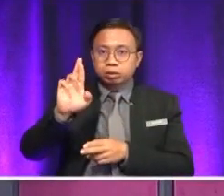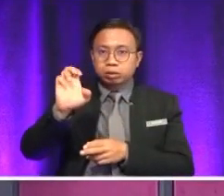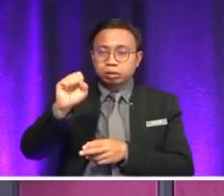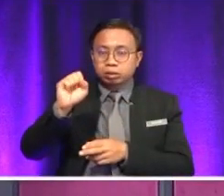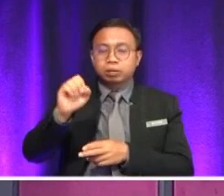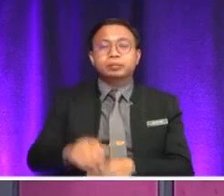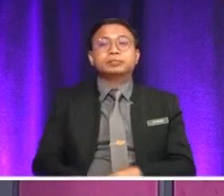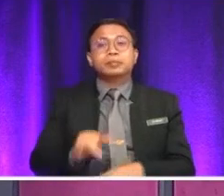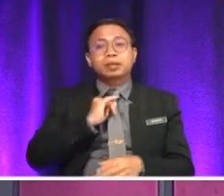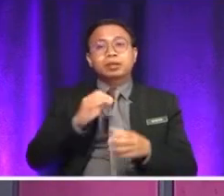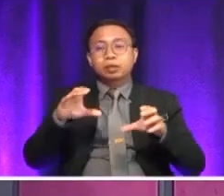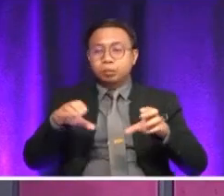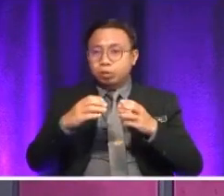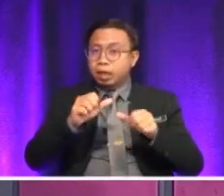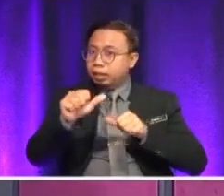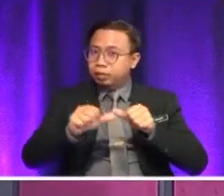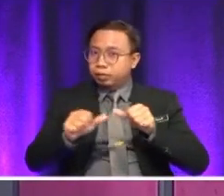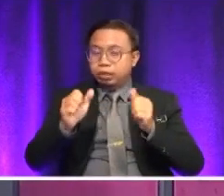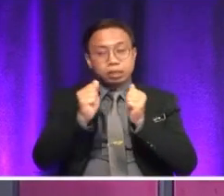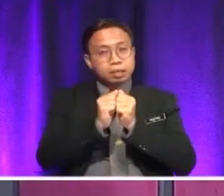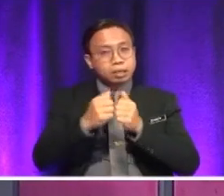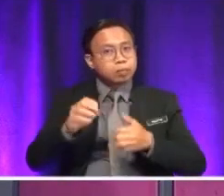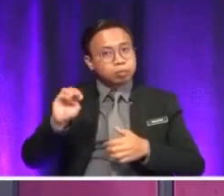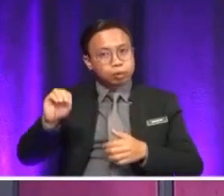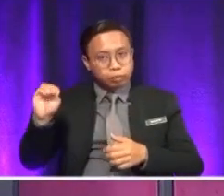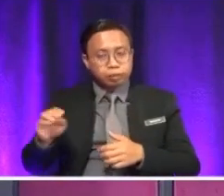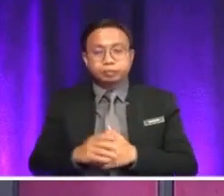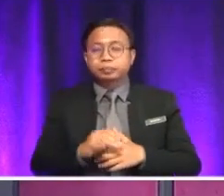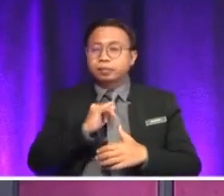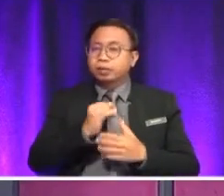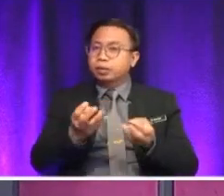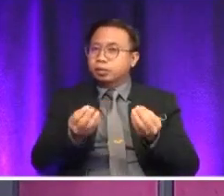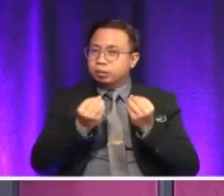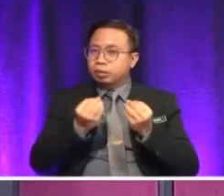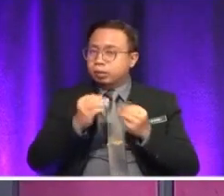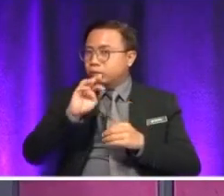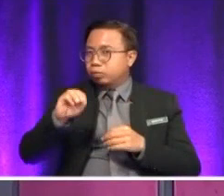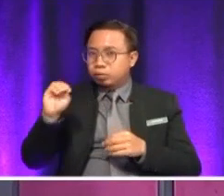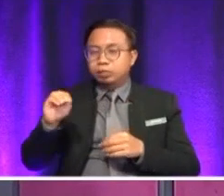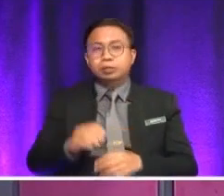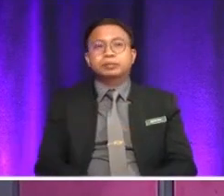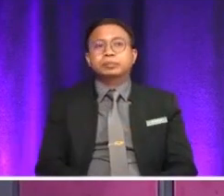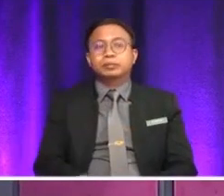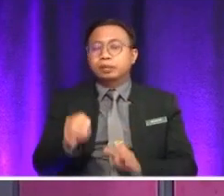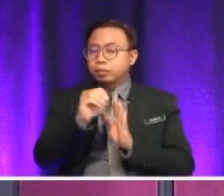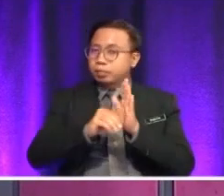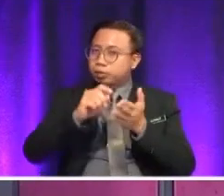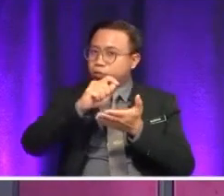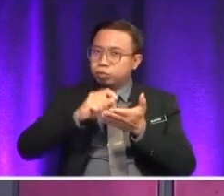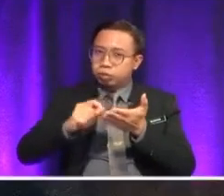sedikit apa ni? Aktiviti dengan anak murid saya. Okey. Okey, saya minta anak murid saya